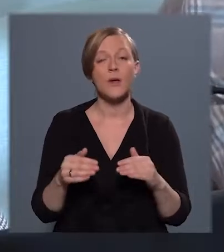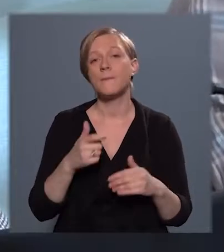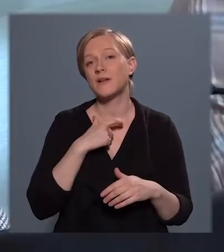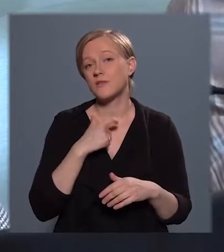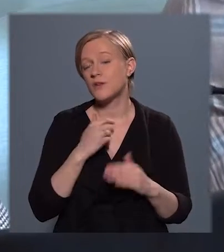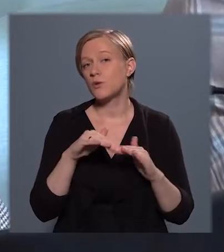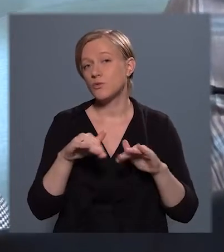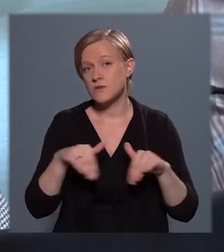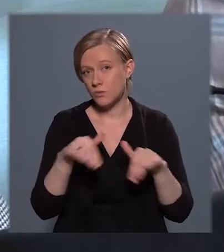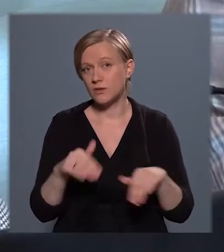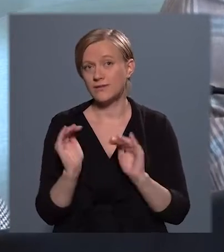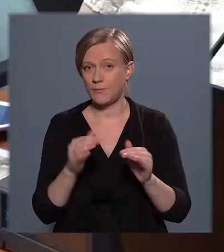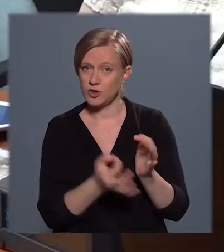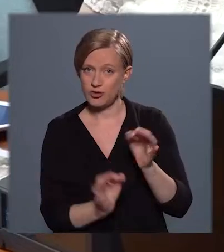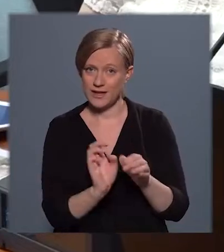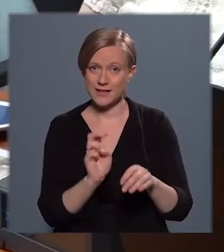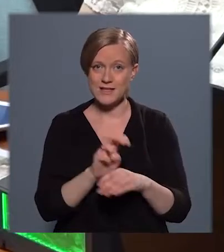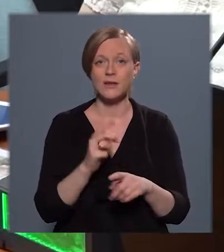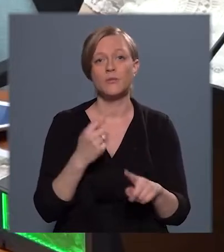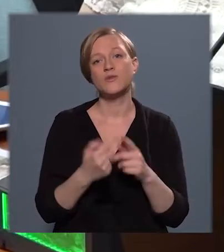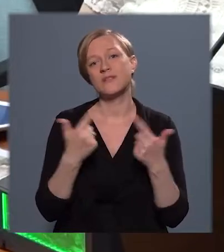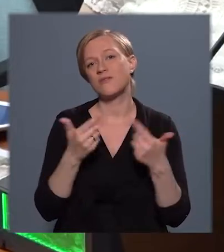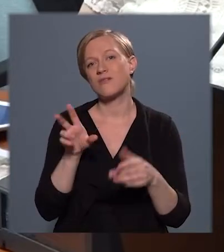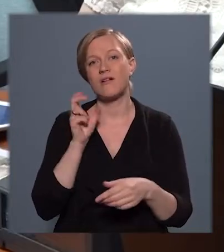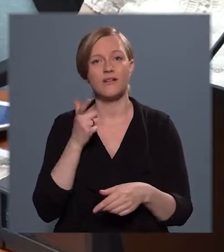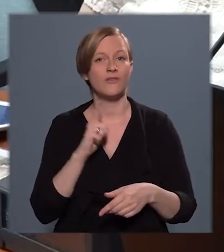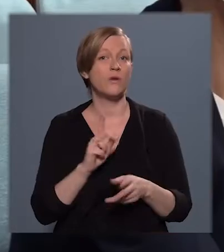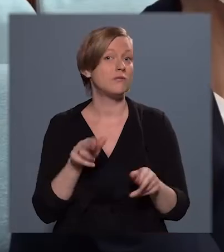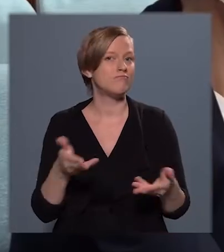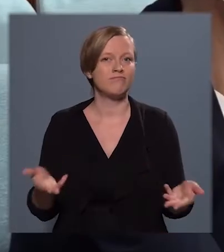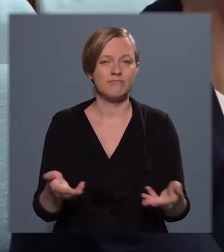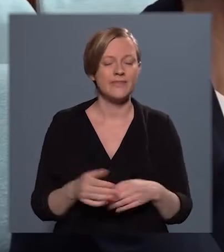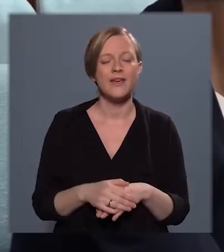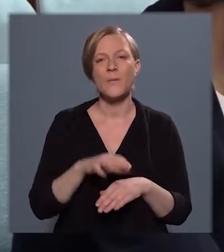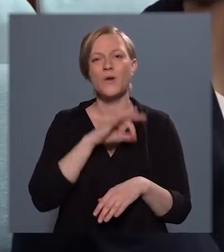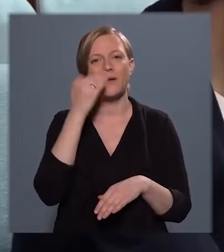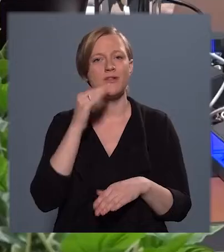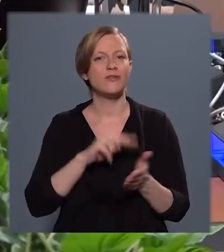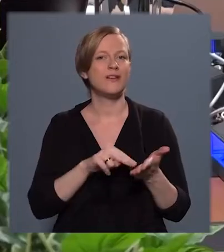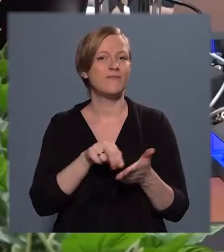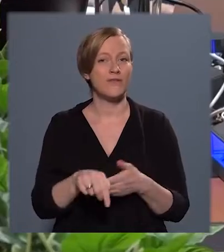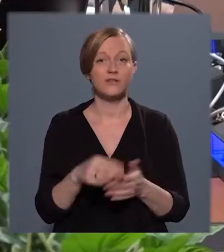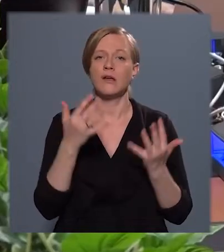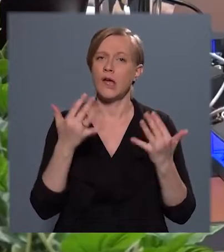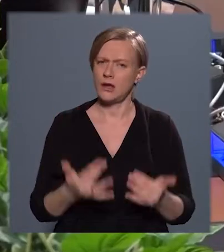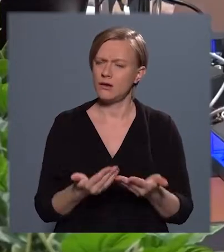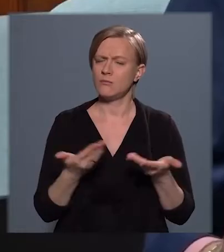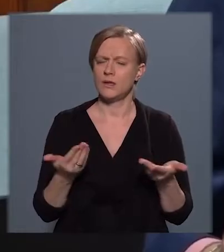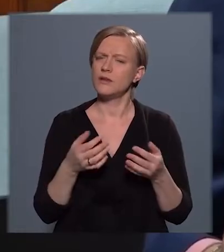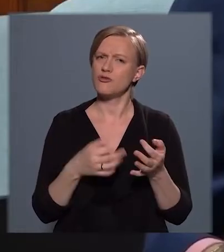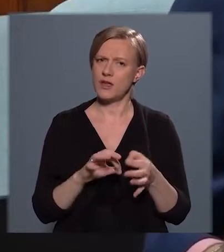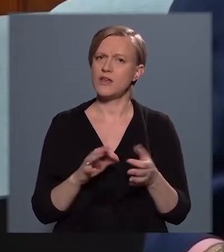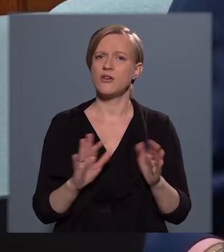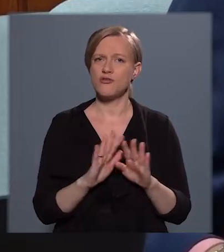megújításához szükséges támogatás kiegészítést, és tájékoztatót hallgattak meg arról, hogy a polgármesteri hivatal eredményesen teljesítette